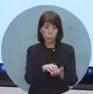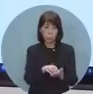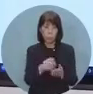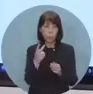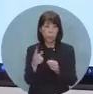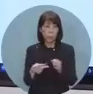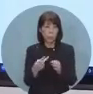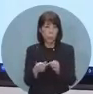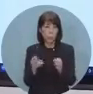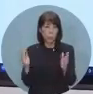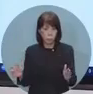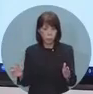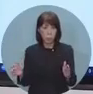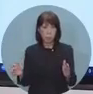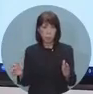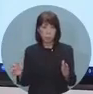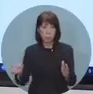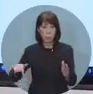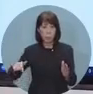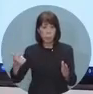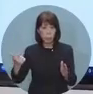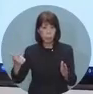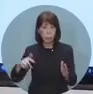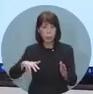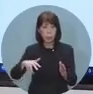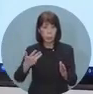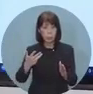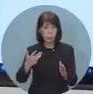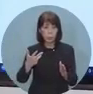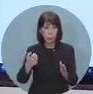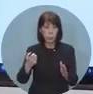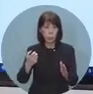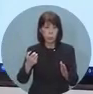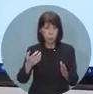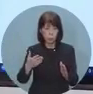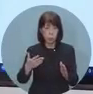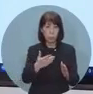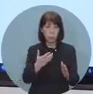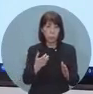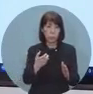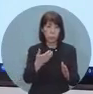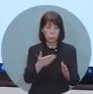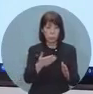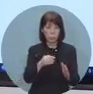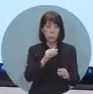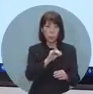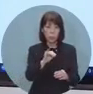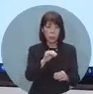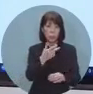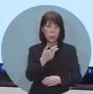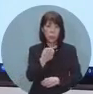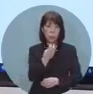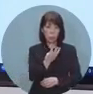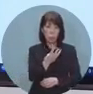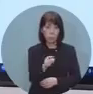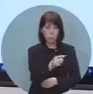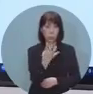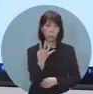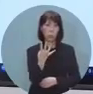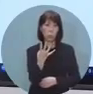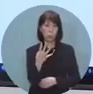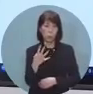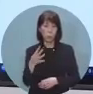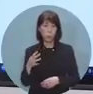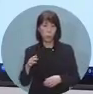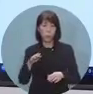いますこの2年間でですねえ600億だったり877だったり989だったり173億という風4パターンあるんですねなんで